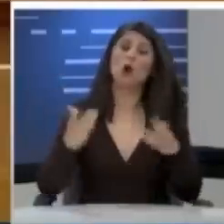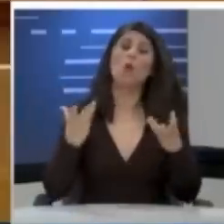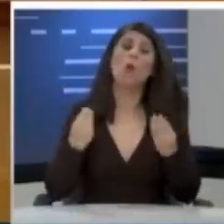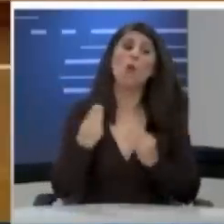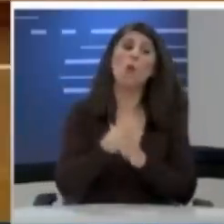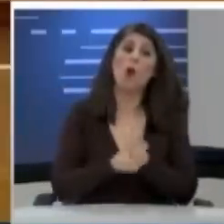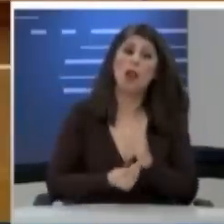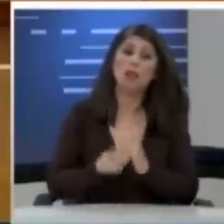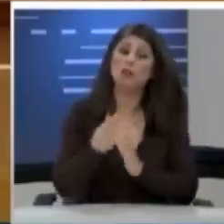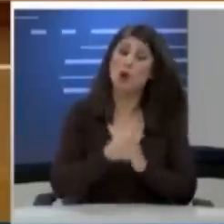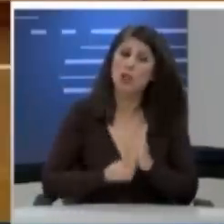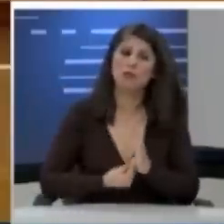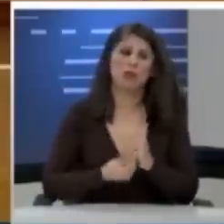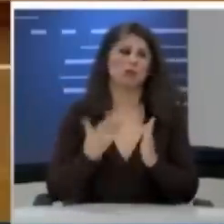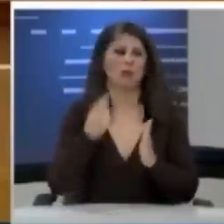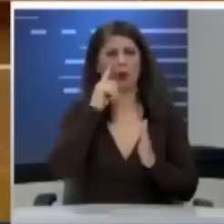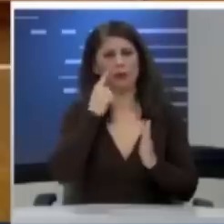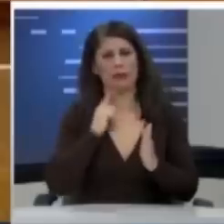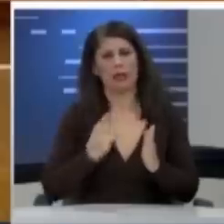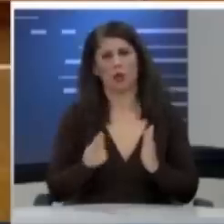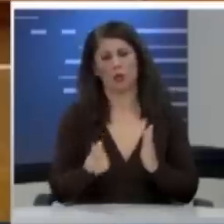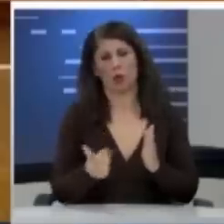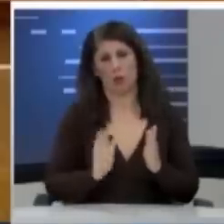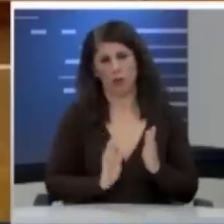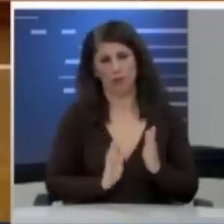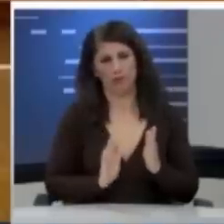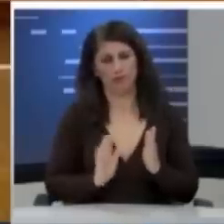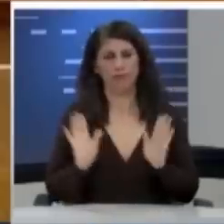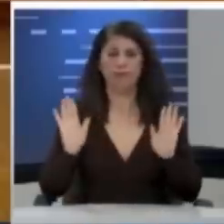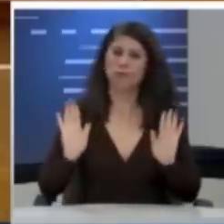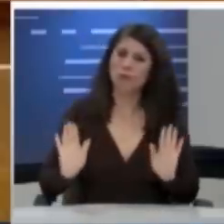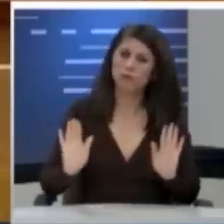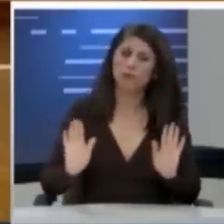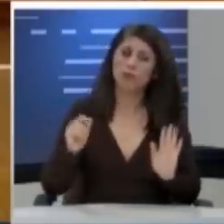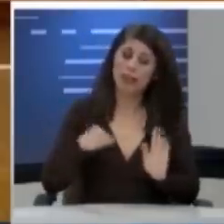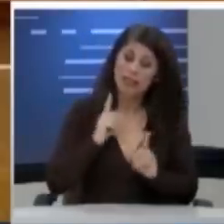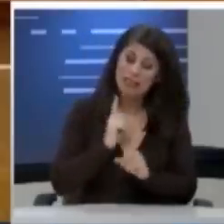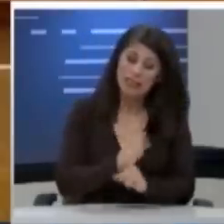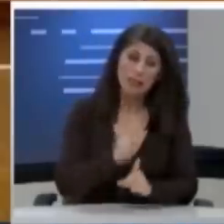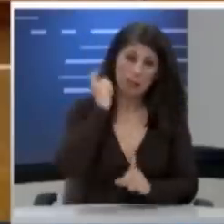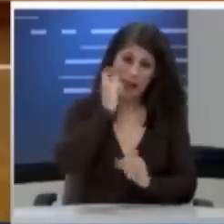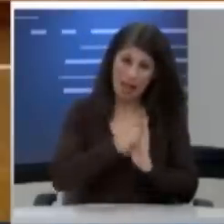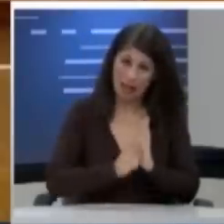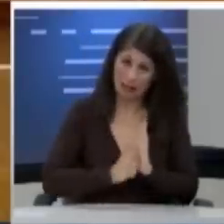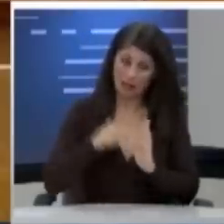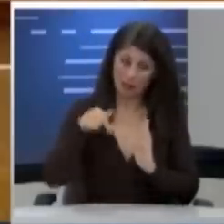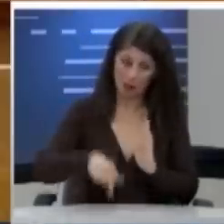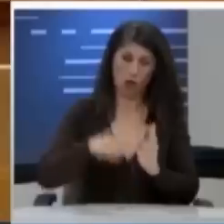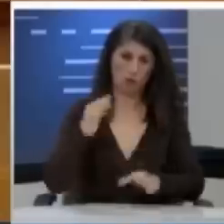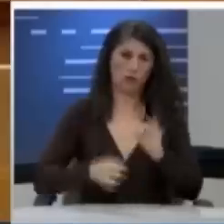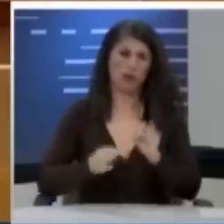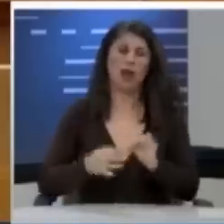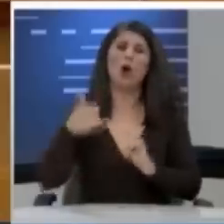πολλές φορές με πολύ τραγικό τρόπο. Ωστόσο, και η συγκεκριμένη έκθεση που συζητάμε